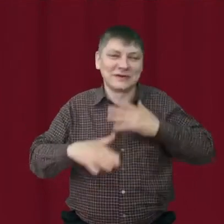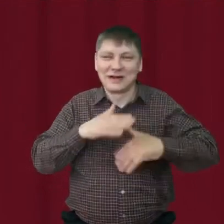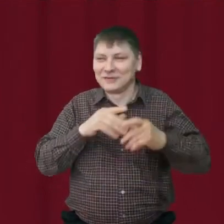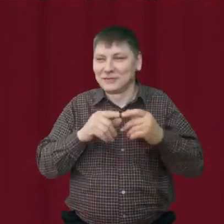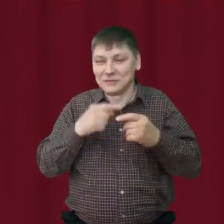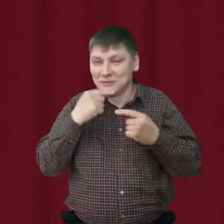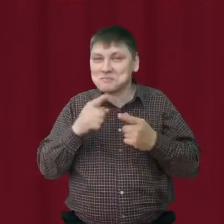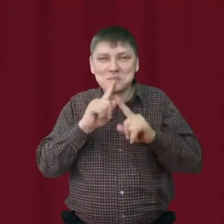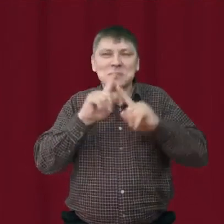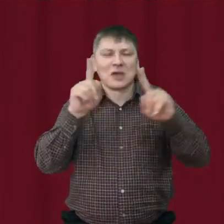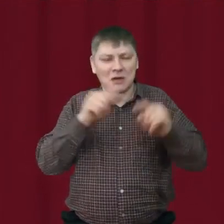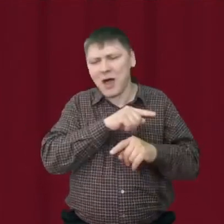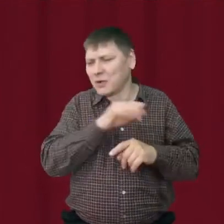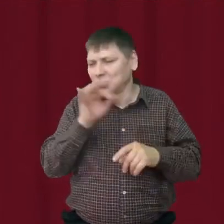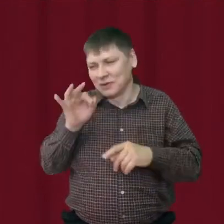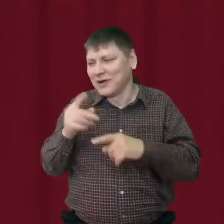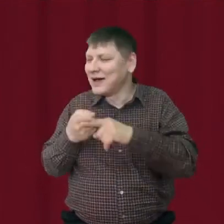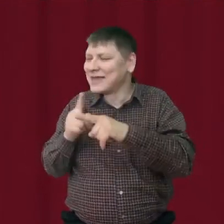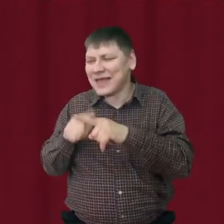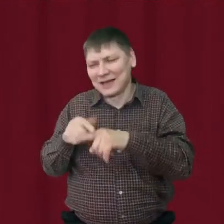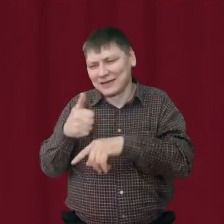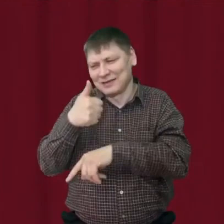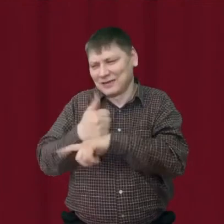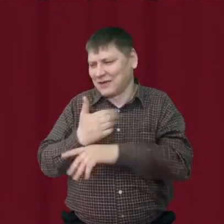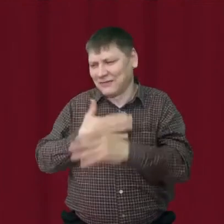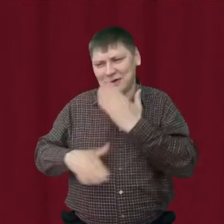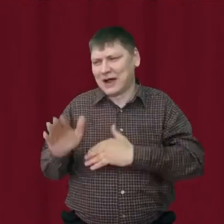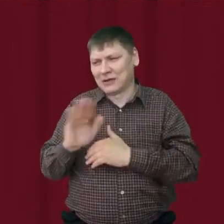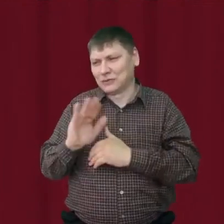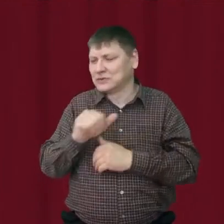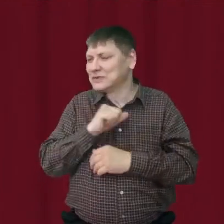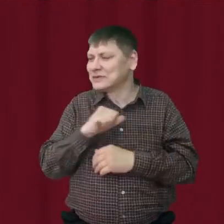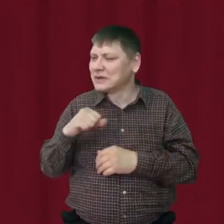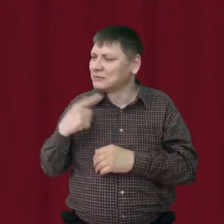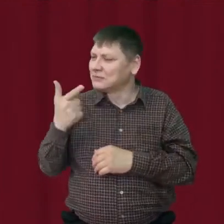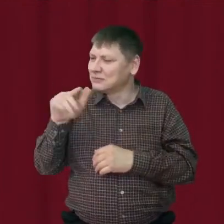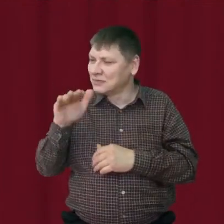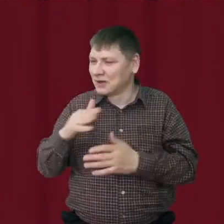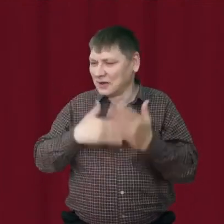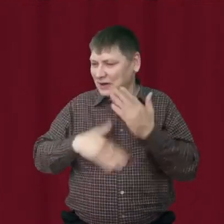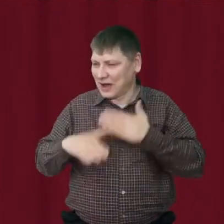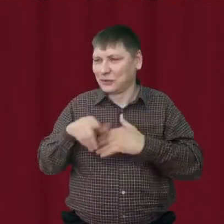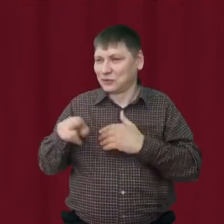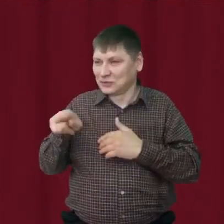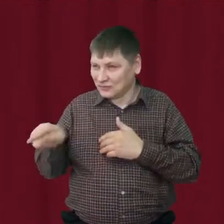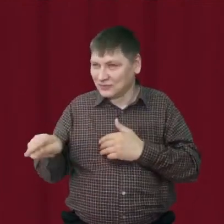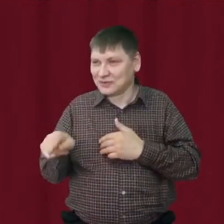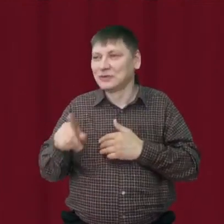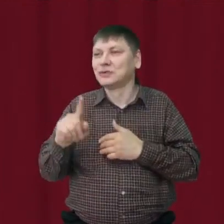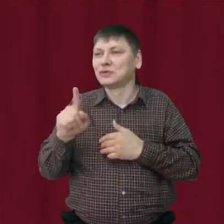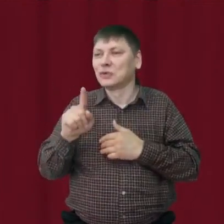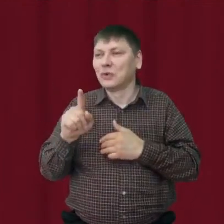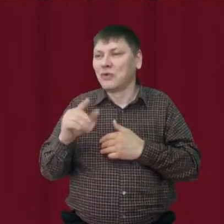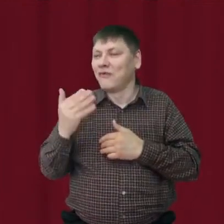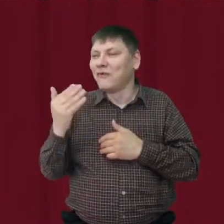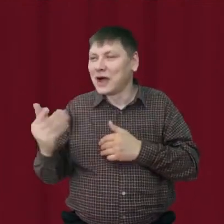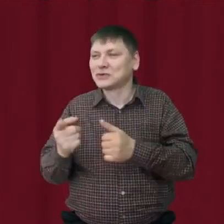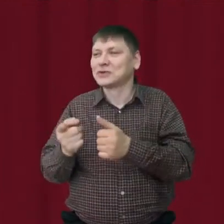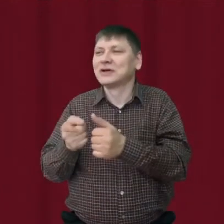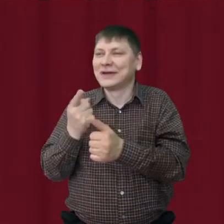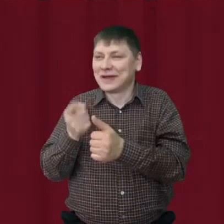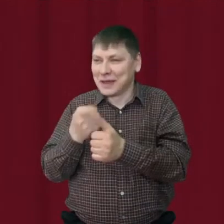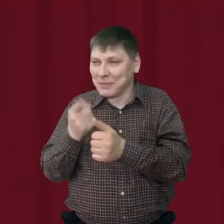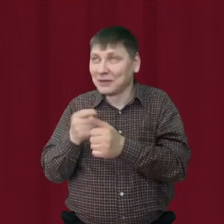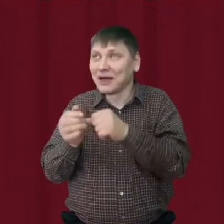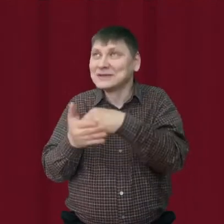особенные. Он говорит, не этому радуйтесь. Самое важное, чему вы должны радоваться. Евангелие Луки, 10 глава, 20 стих. Радуйтесь тому,